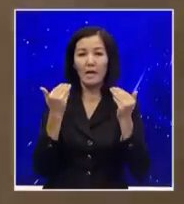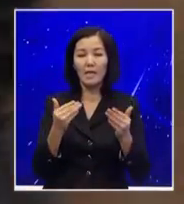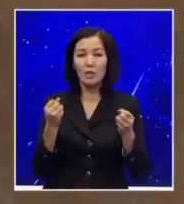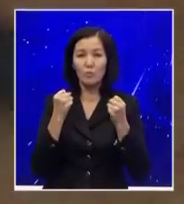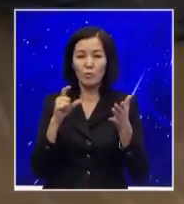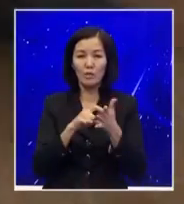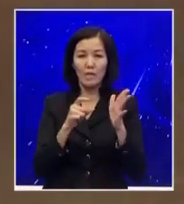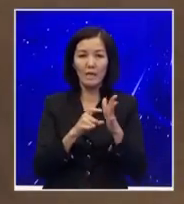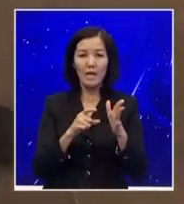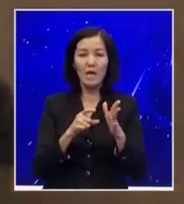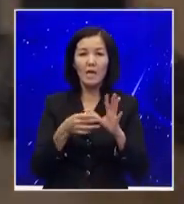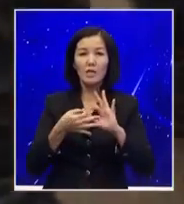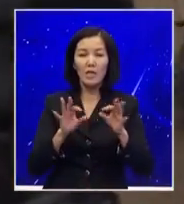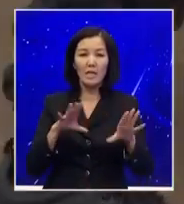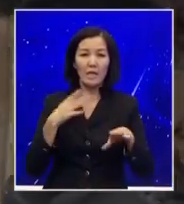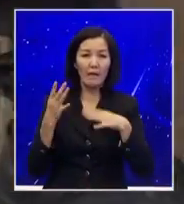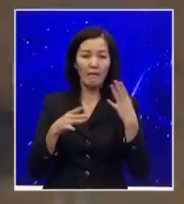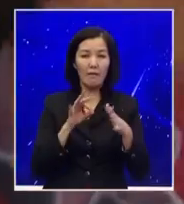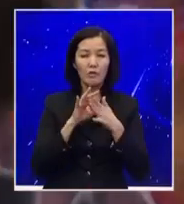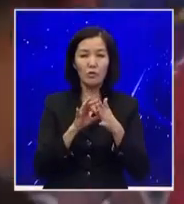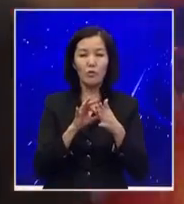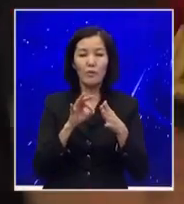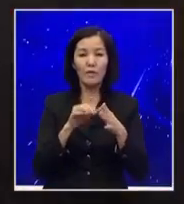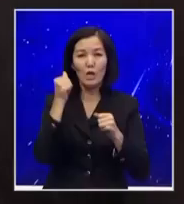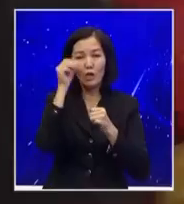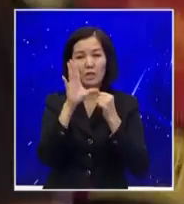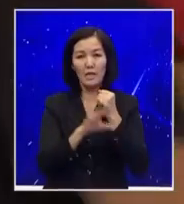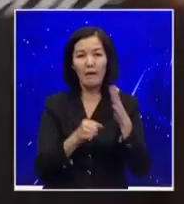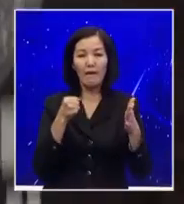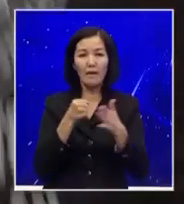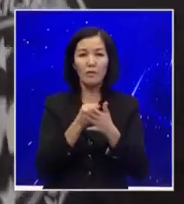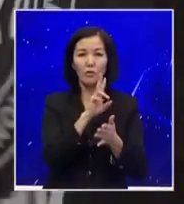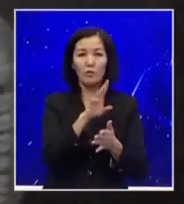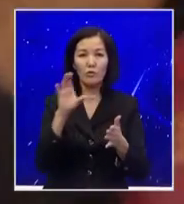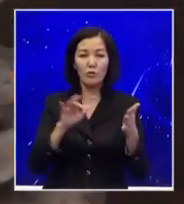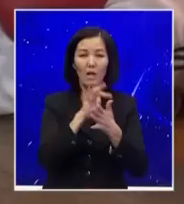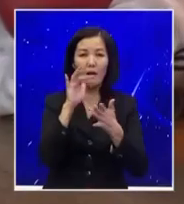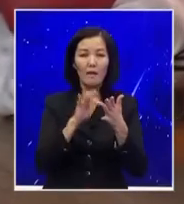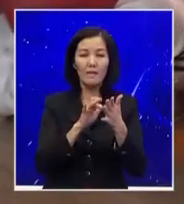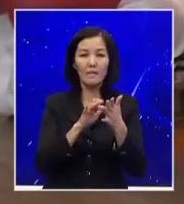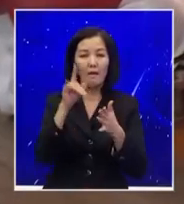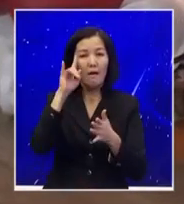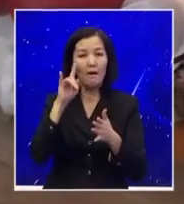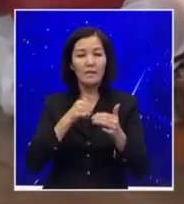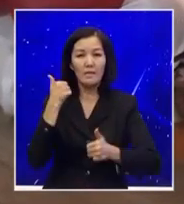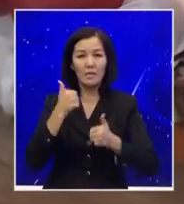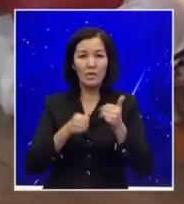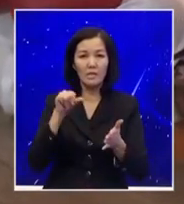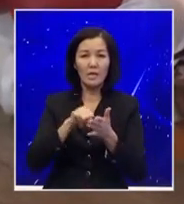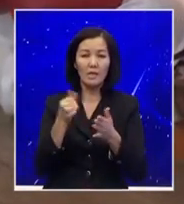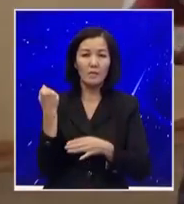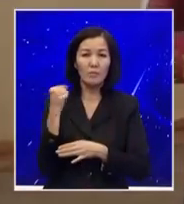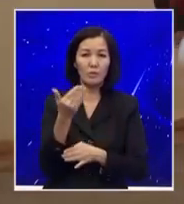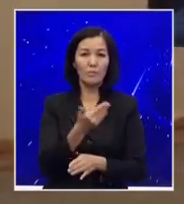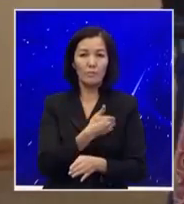залда қызу дайындық жүргізіп жатыр. Басты мақсаты жыл аяғында Нұр-Сұлтан қаласында жалау желбірейтін Қазақстан біріншілігіне қатысып бас жүлдені